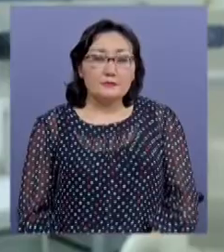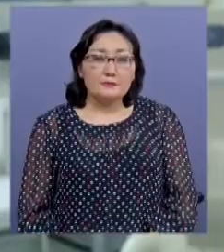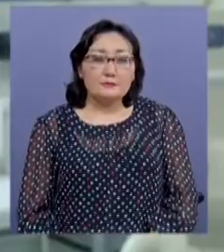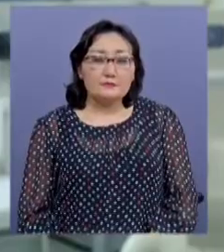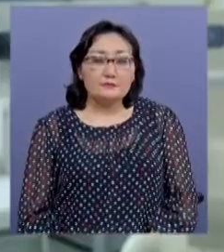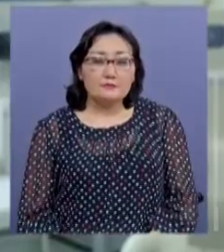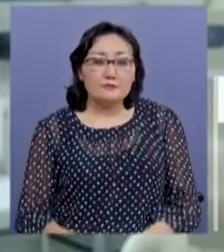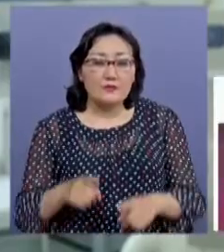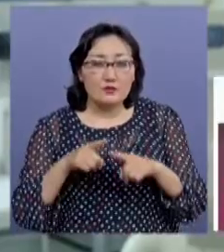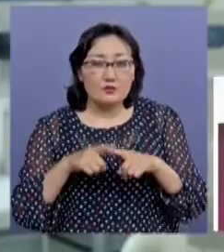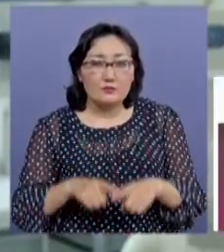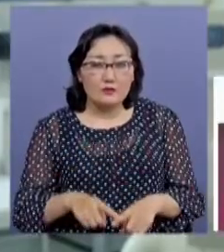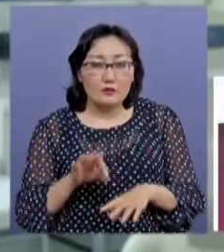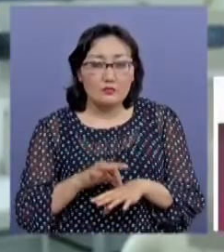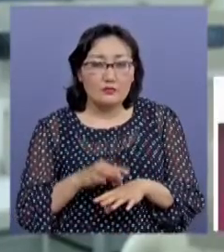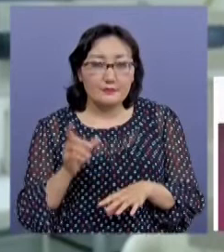Созылмалы аурулары бар,